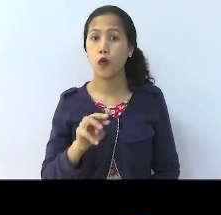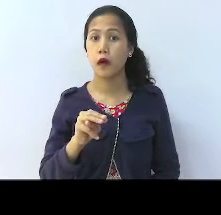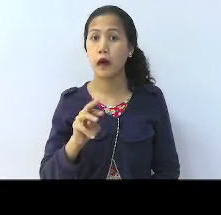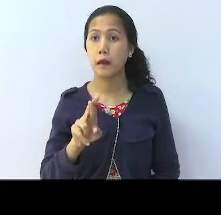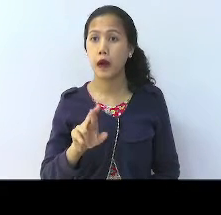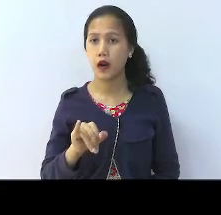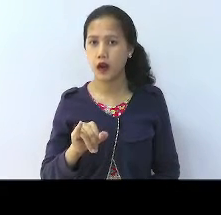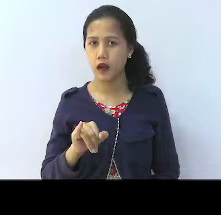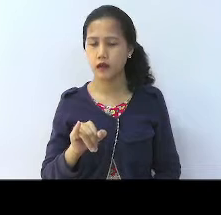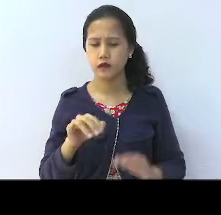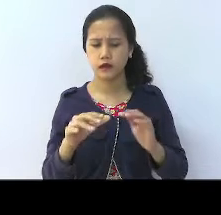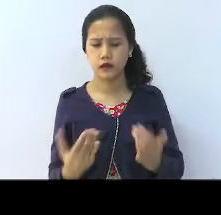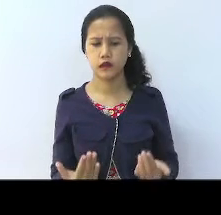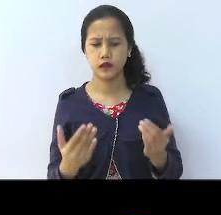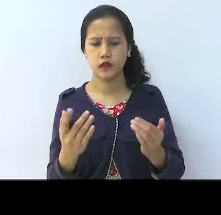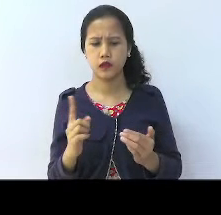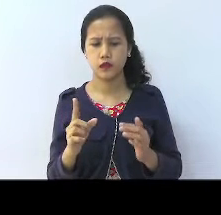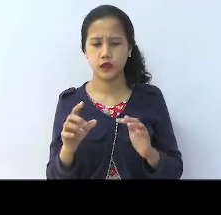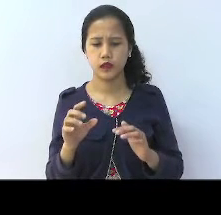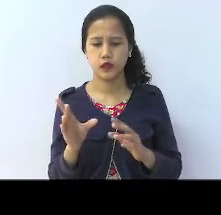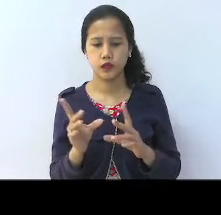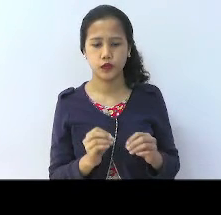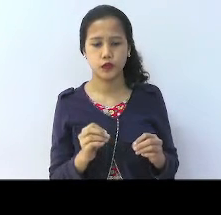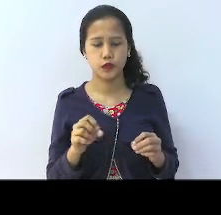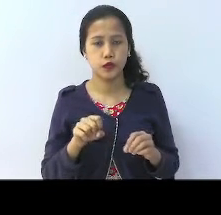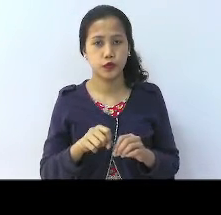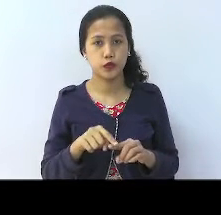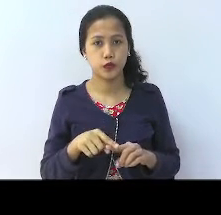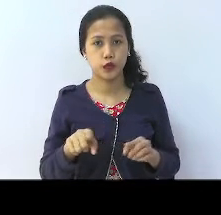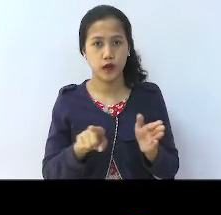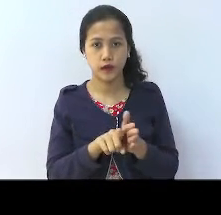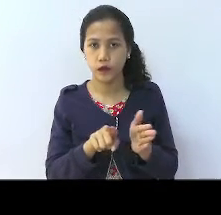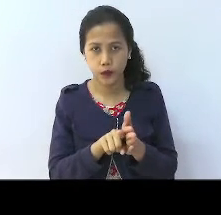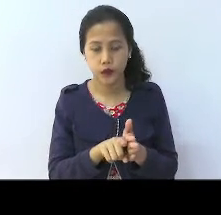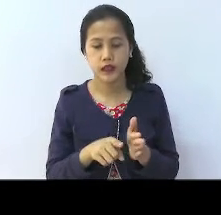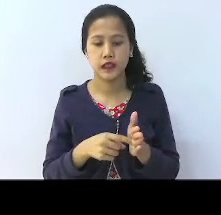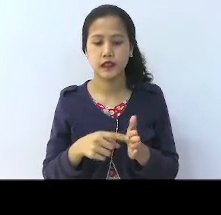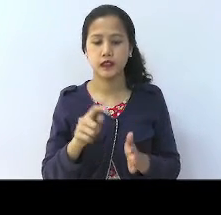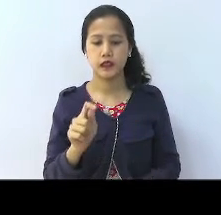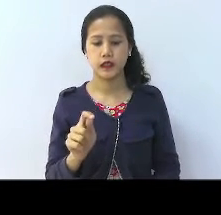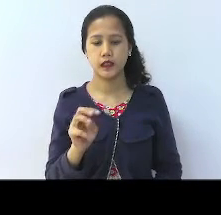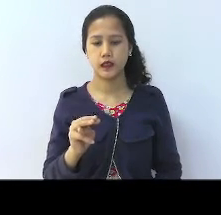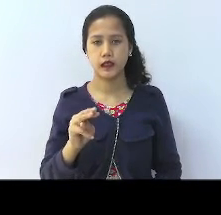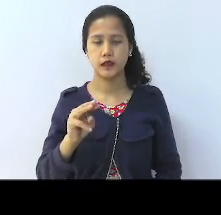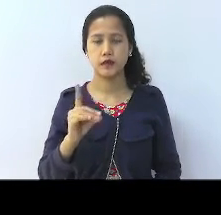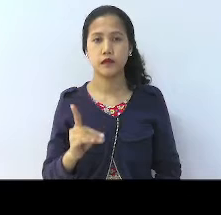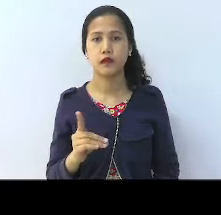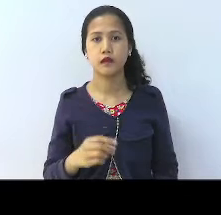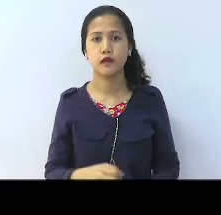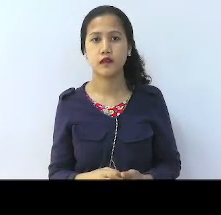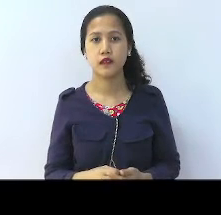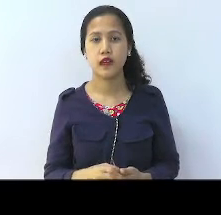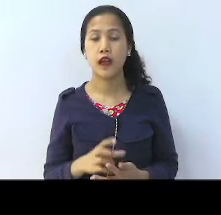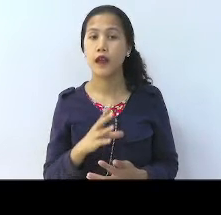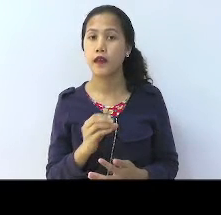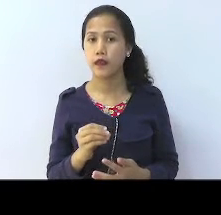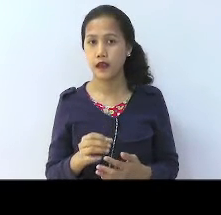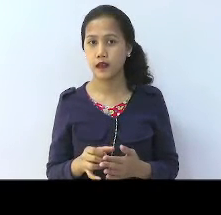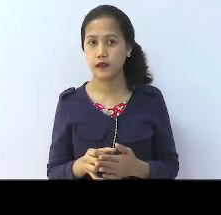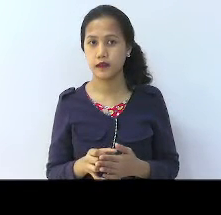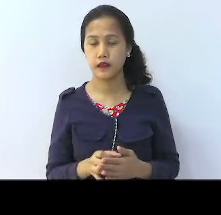rin i-suggest na mag-undergo po kayo ng x-ray, ng CT scan at MRI.